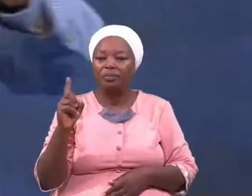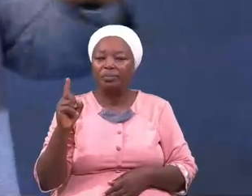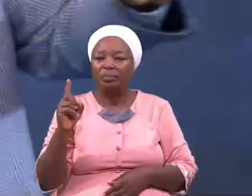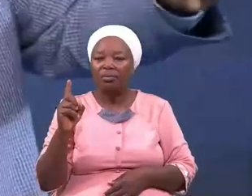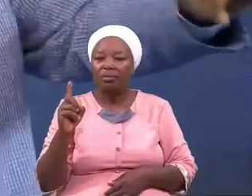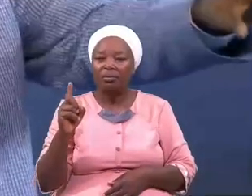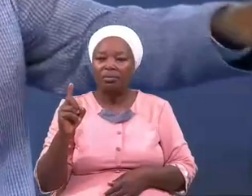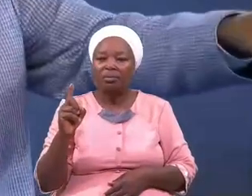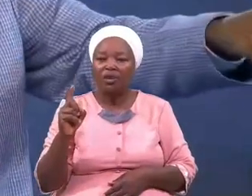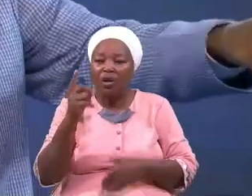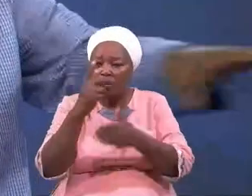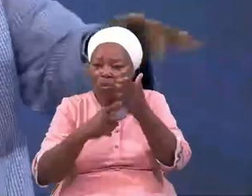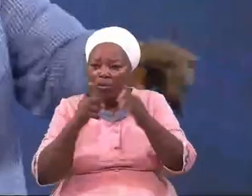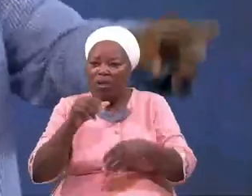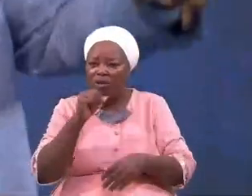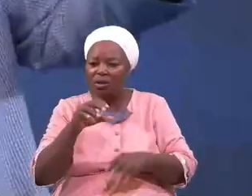les jambes.